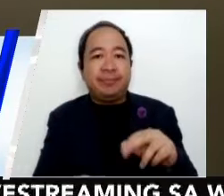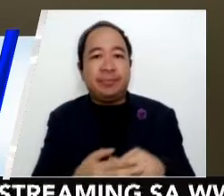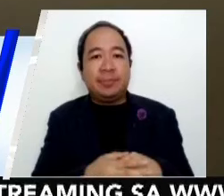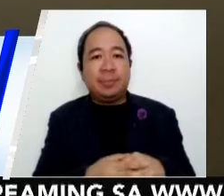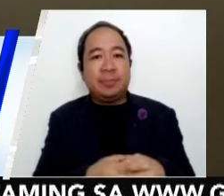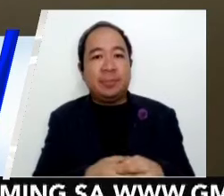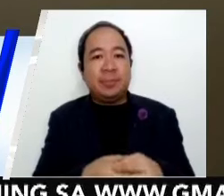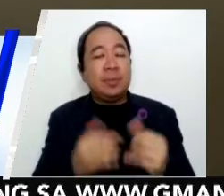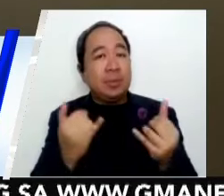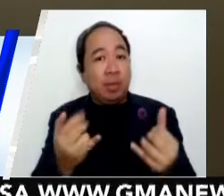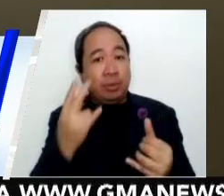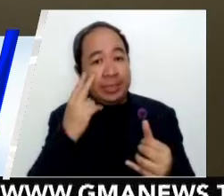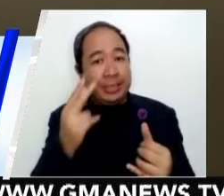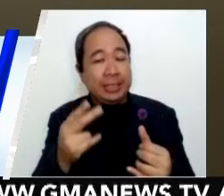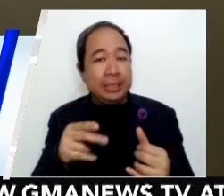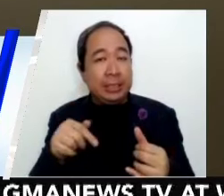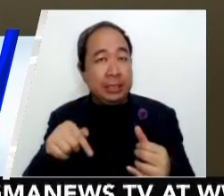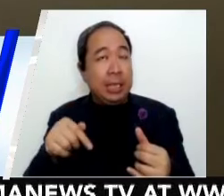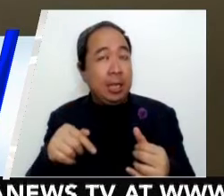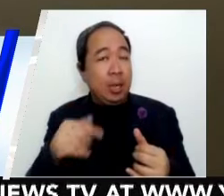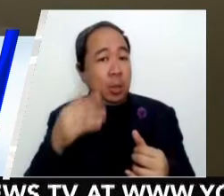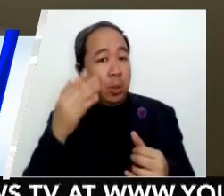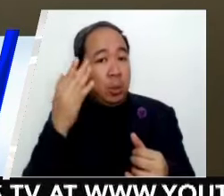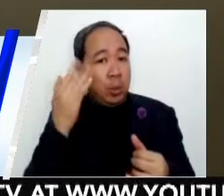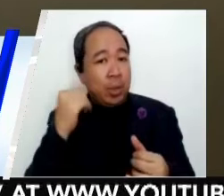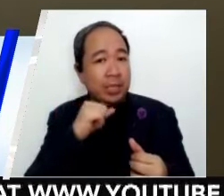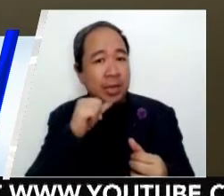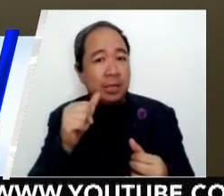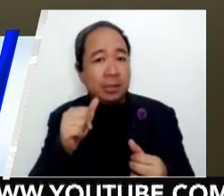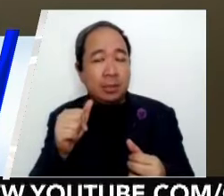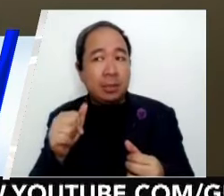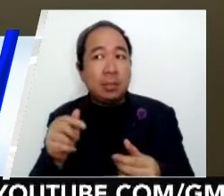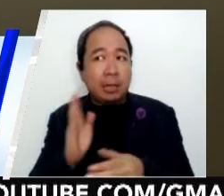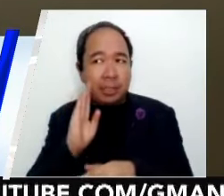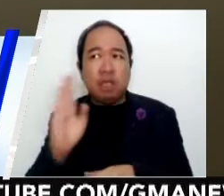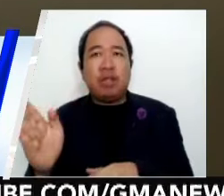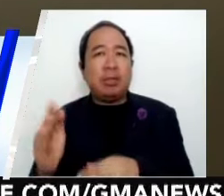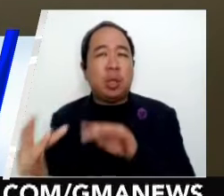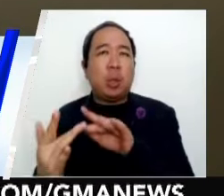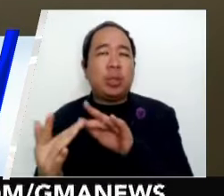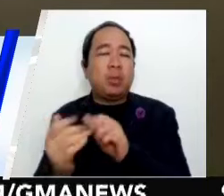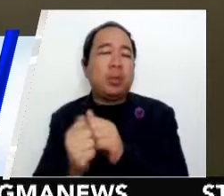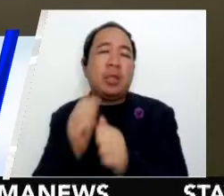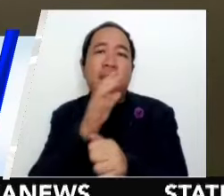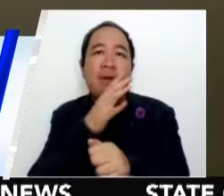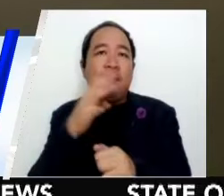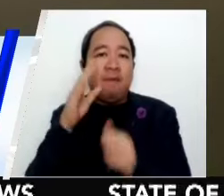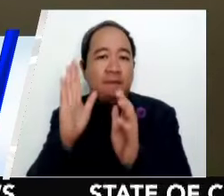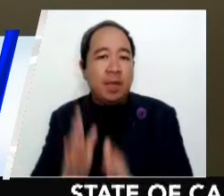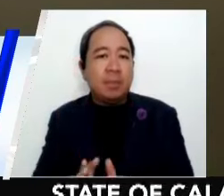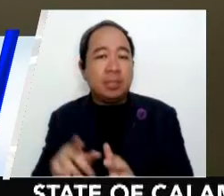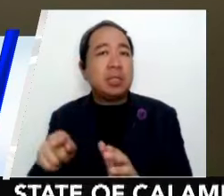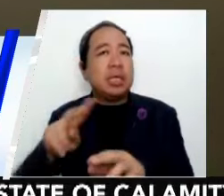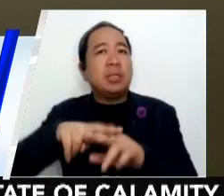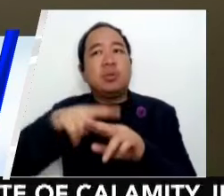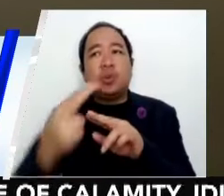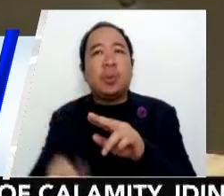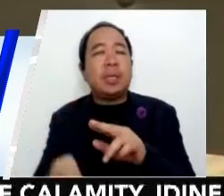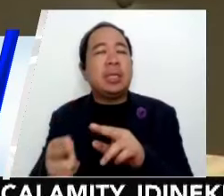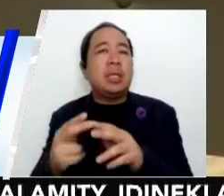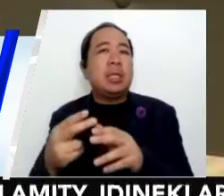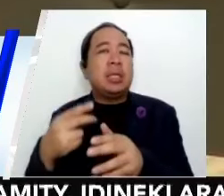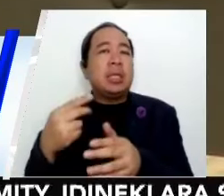lang. Bakit hindi lang farmers ang directly may subsidize para mapababa mo yung cost to produce ng